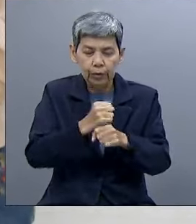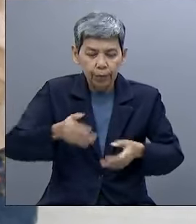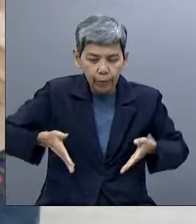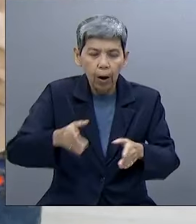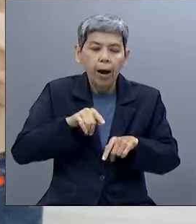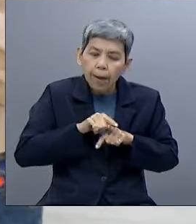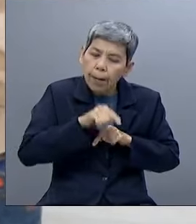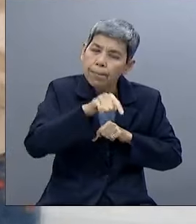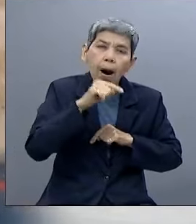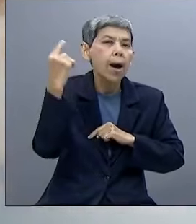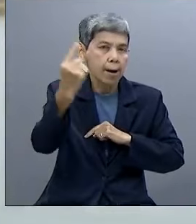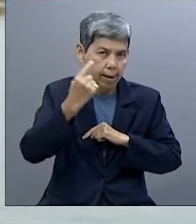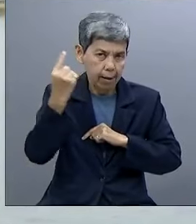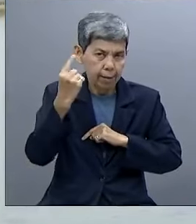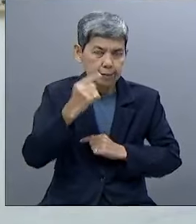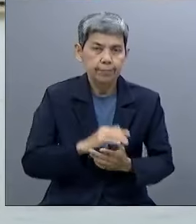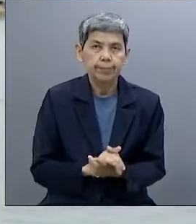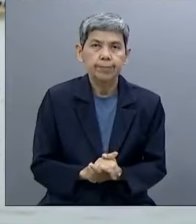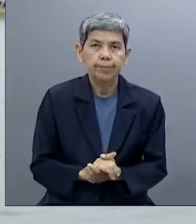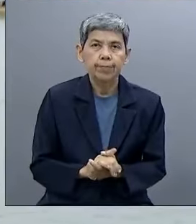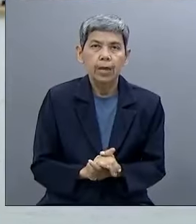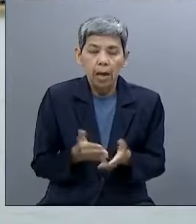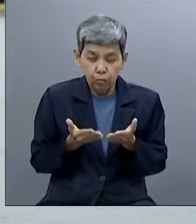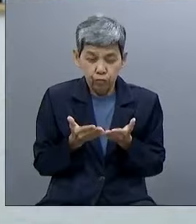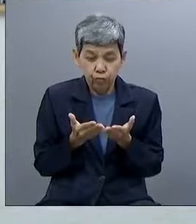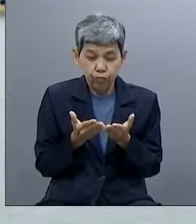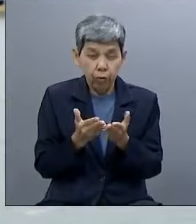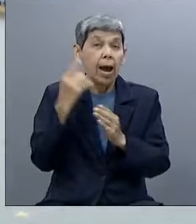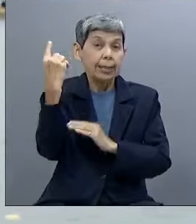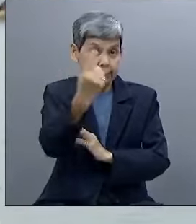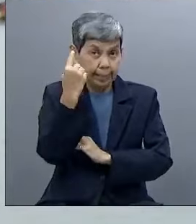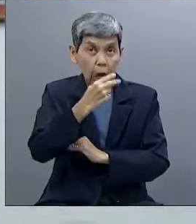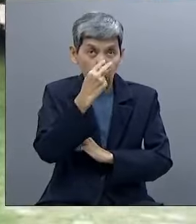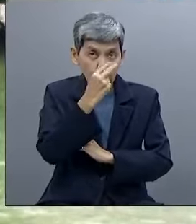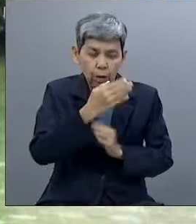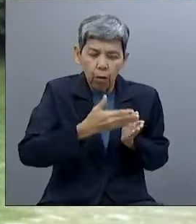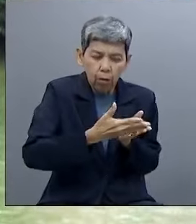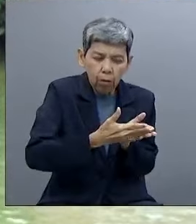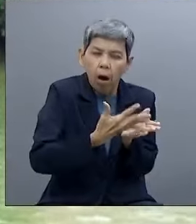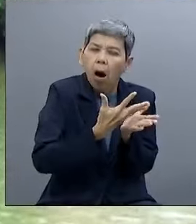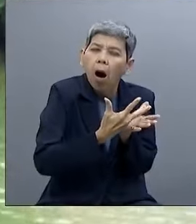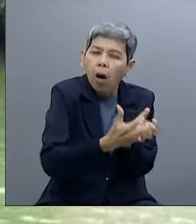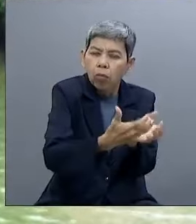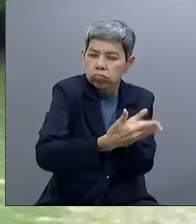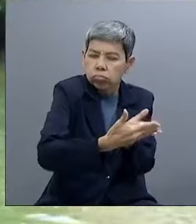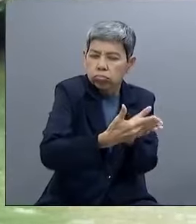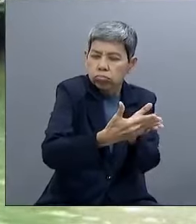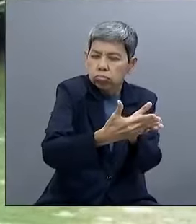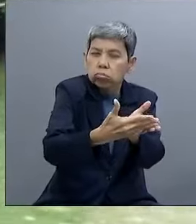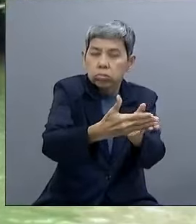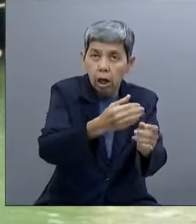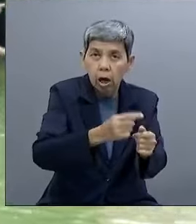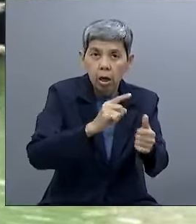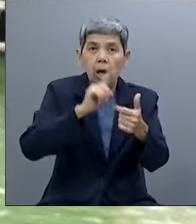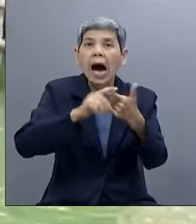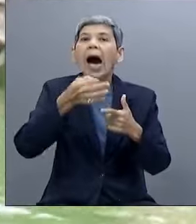ท่องเที่ยวกันค่ะ ไปปึกเป้าเนี่ยค่ะก็จะมีพาไปดูสุสานเรือแล้วก็พาไปดูอา